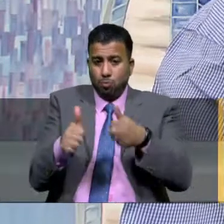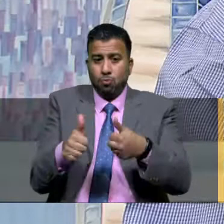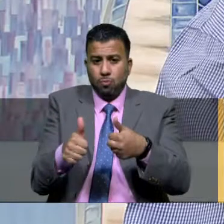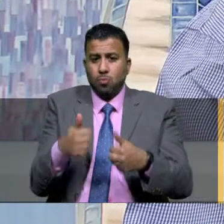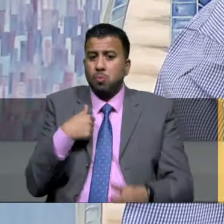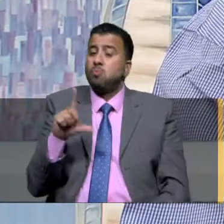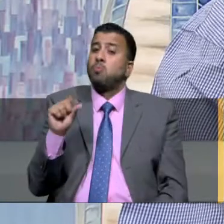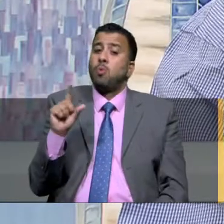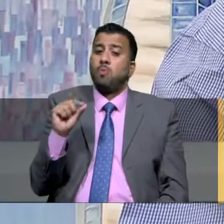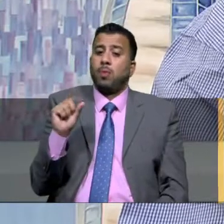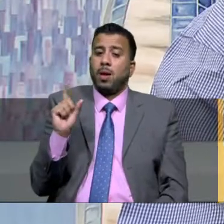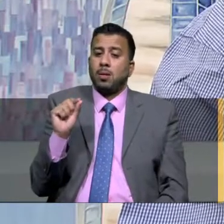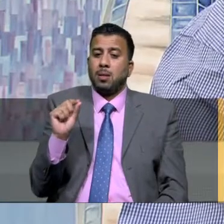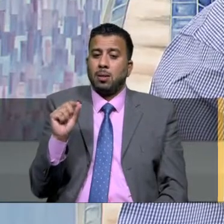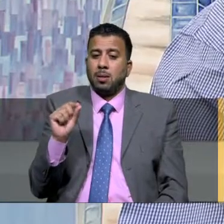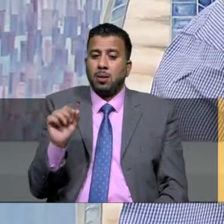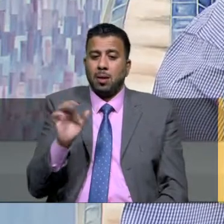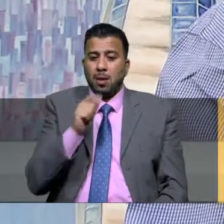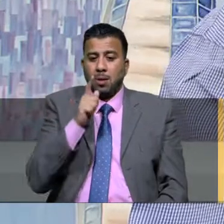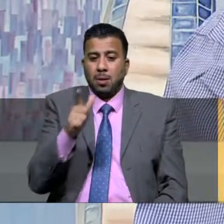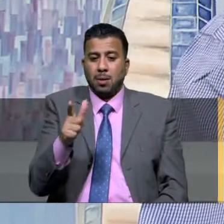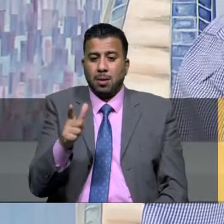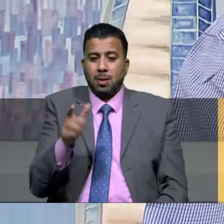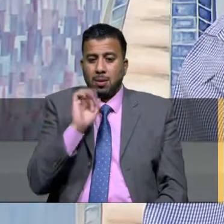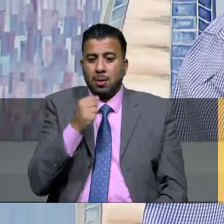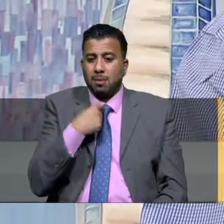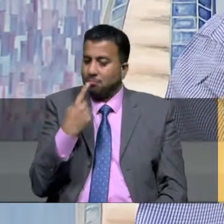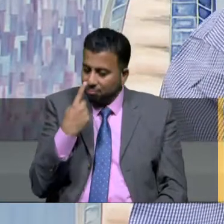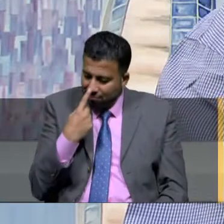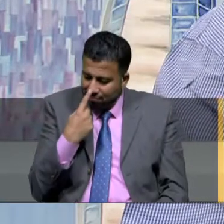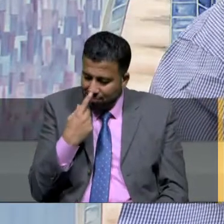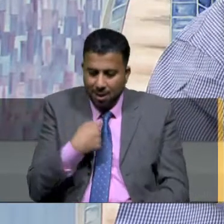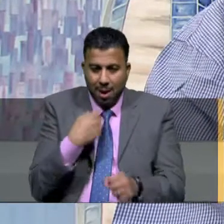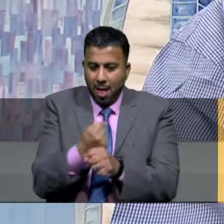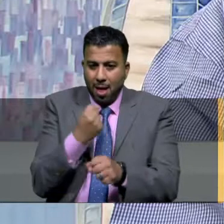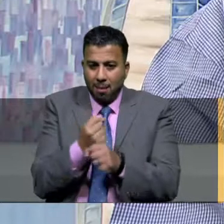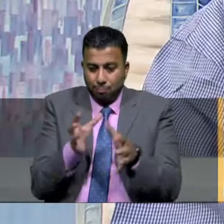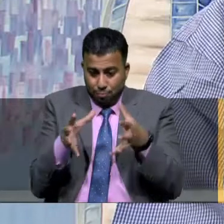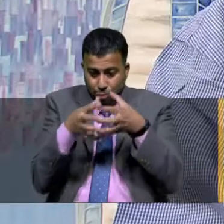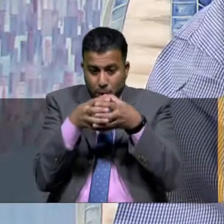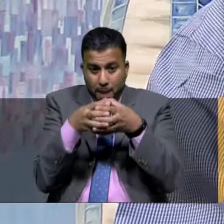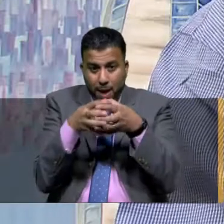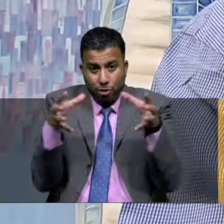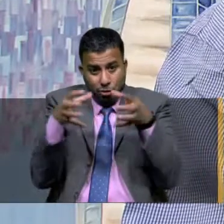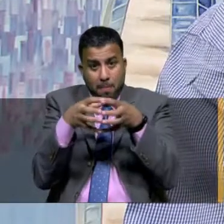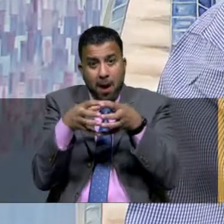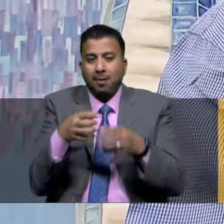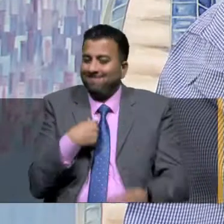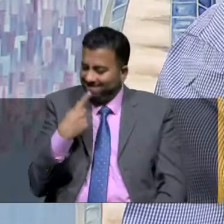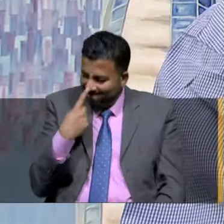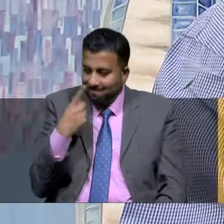جيدة لأننا نحترم العمل في منظومة جماعية،